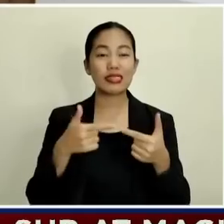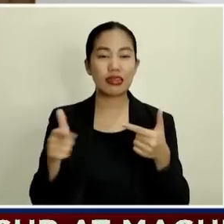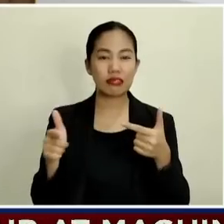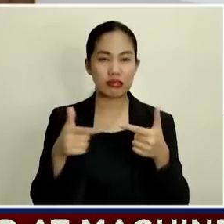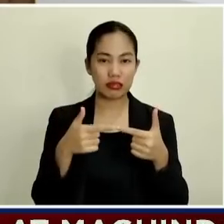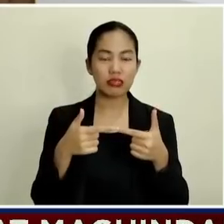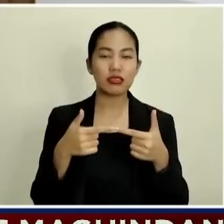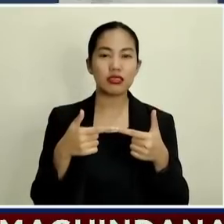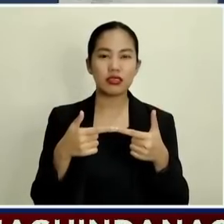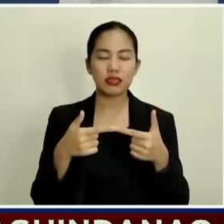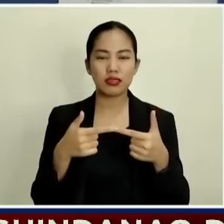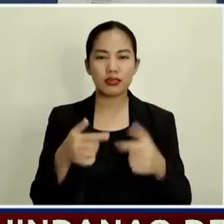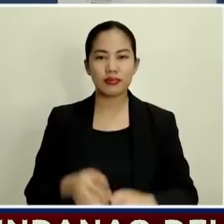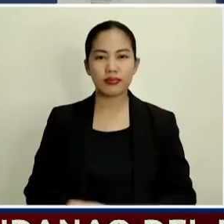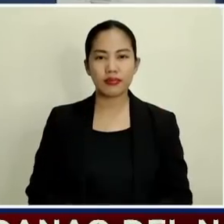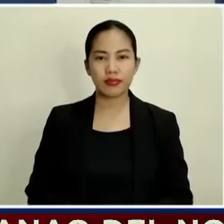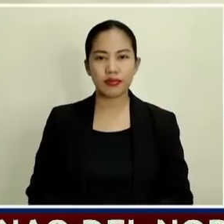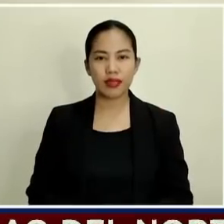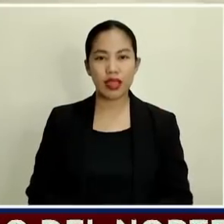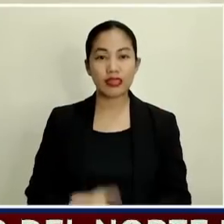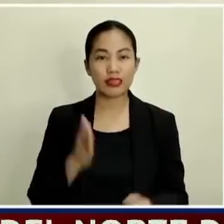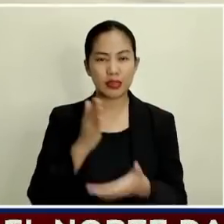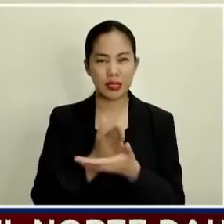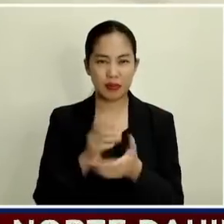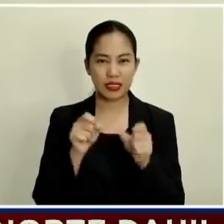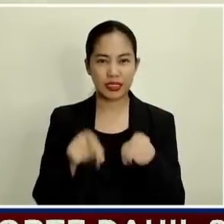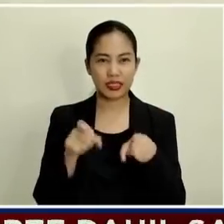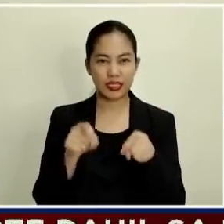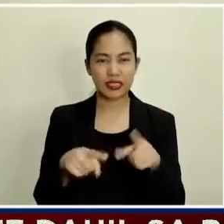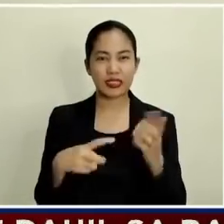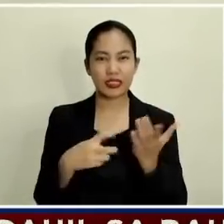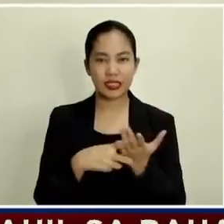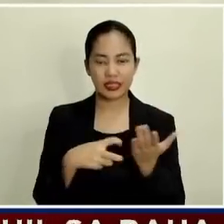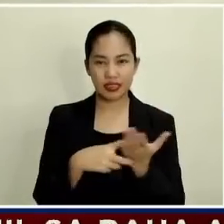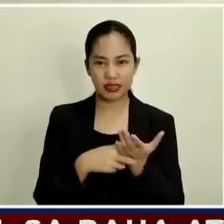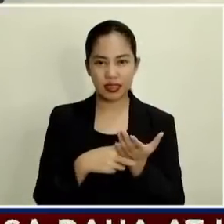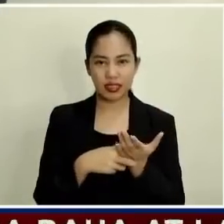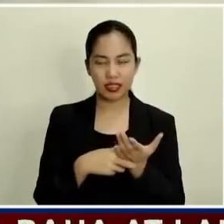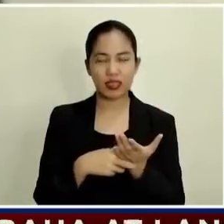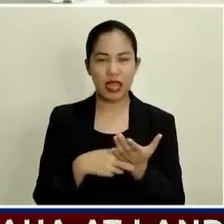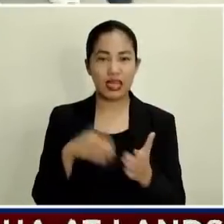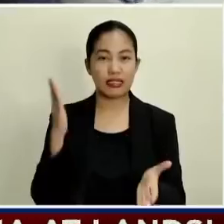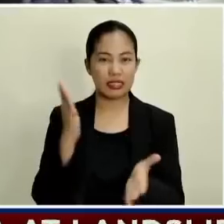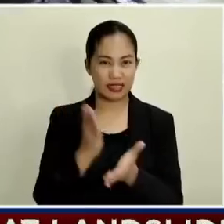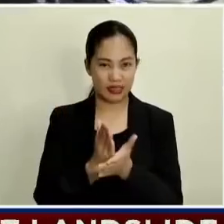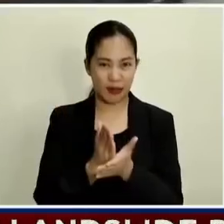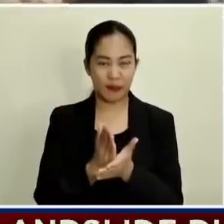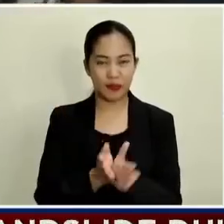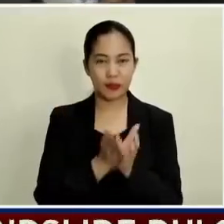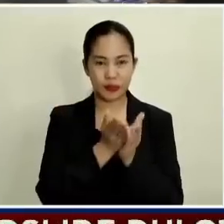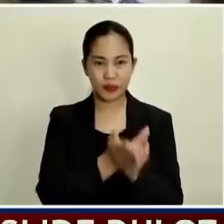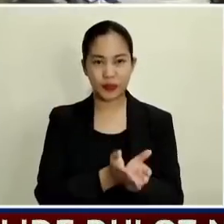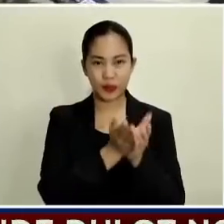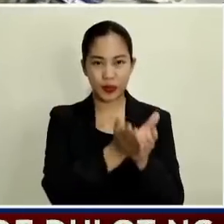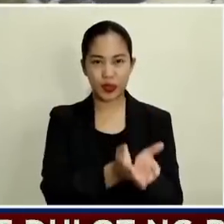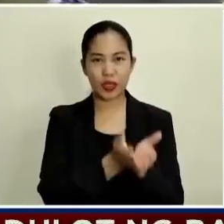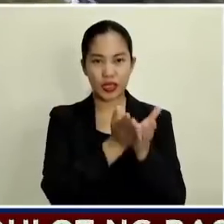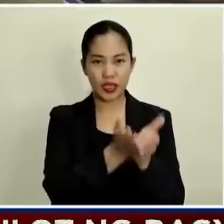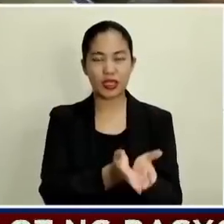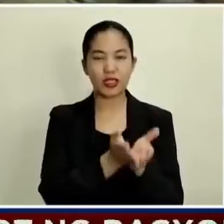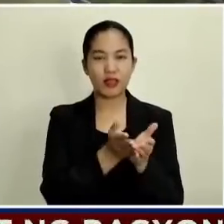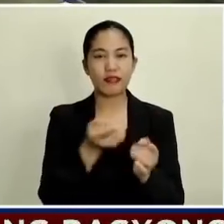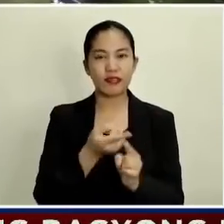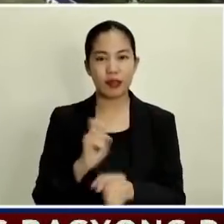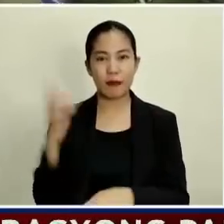at itinigil na rin ang pagbebenta ng tiket. Ihininto na ang biyahe ng mga barko sa Batangas Port patungo sa lahat ng